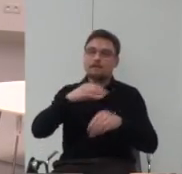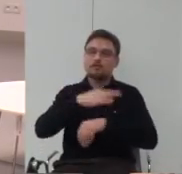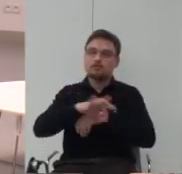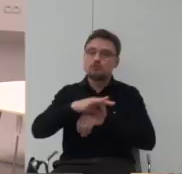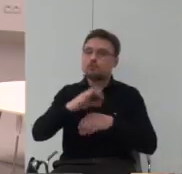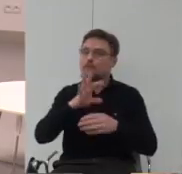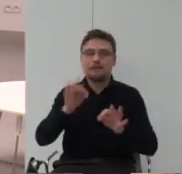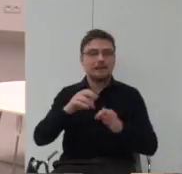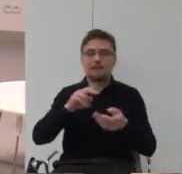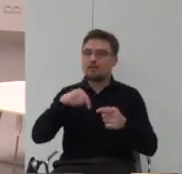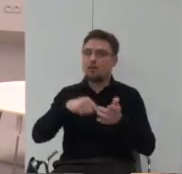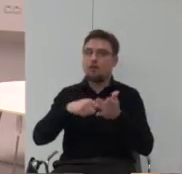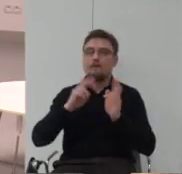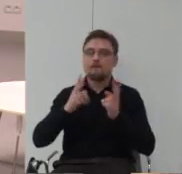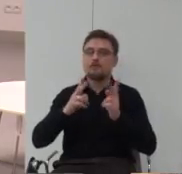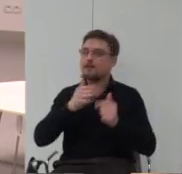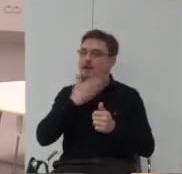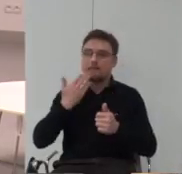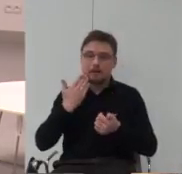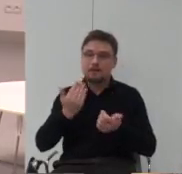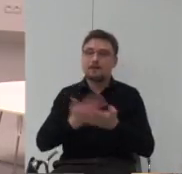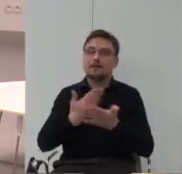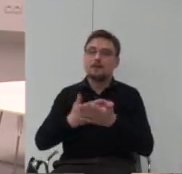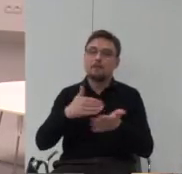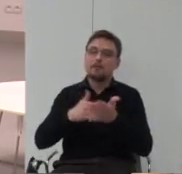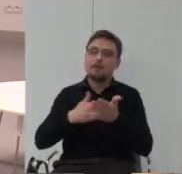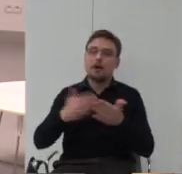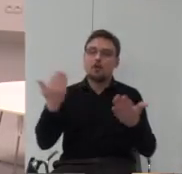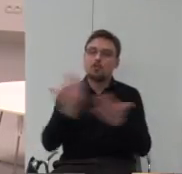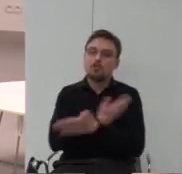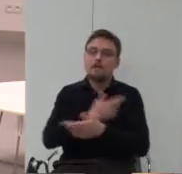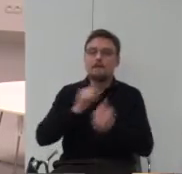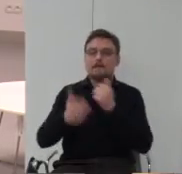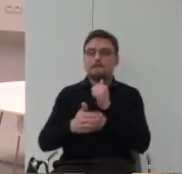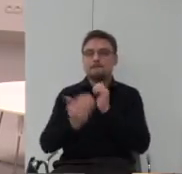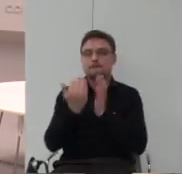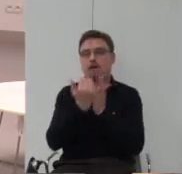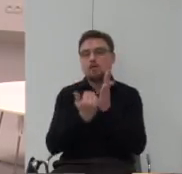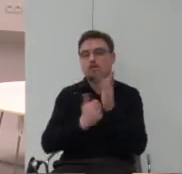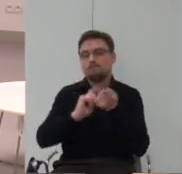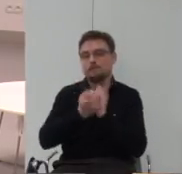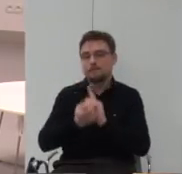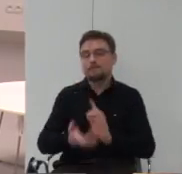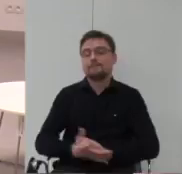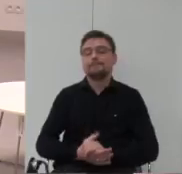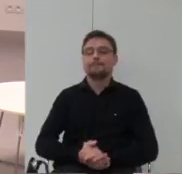pod zabudowę mieszkaniową, ale one teraz w studium takiej funkcji nie mają, więc